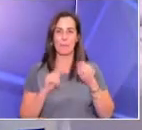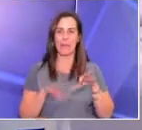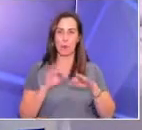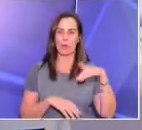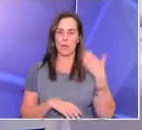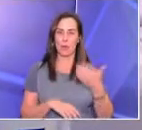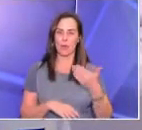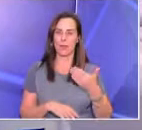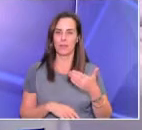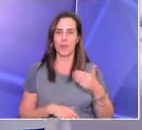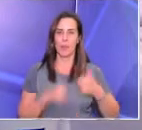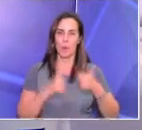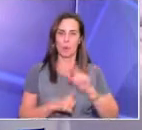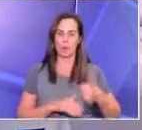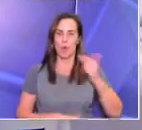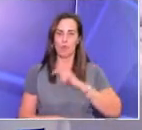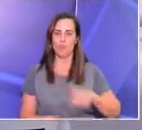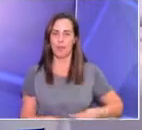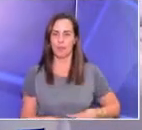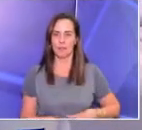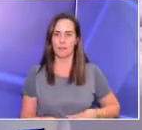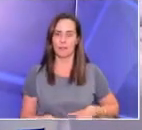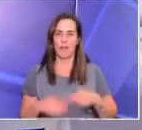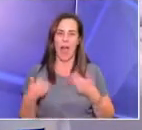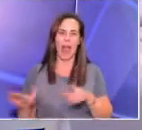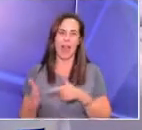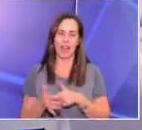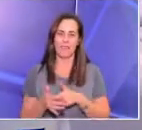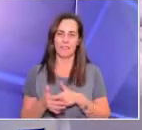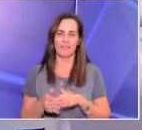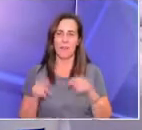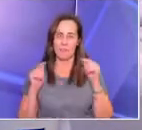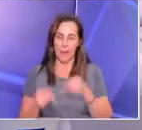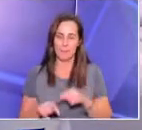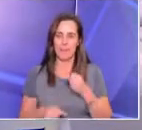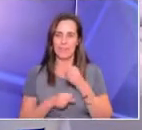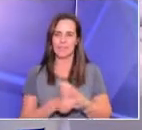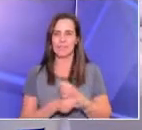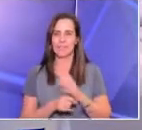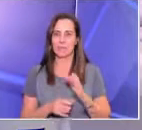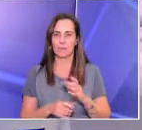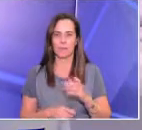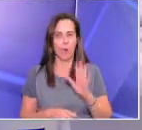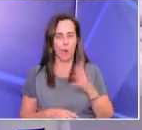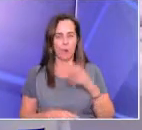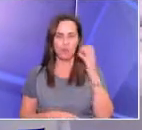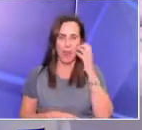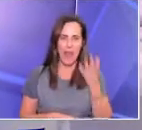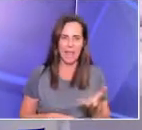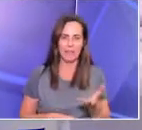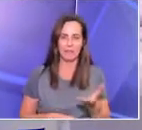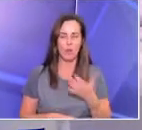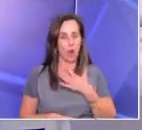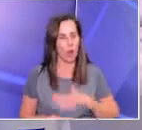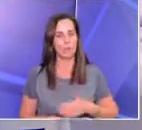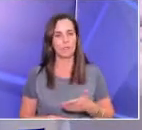לבחירות הבאות כקנדידט ולא כראש העיר, הלך עליו, למה? מגיעים לכאן נציגים מהעבודה, לא פוסל שלי יחימוביץ'